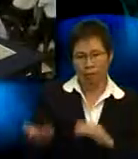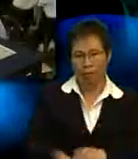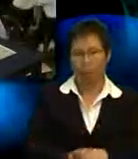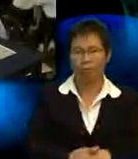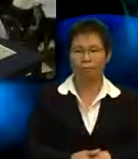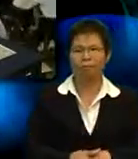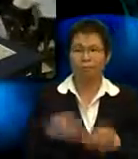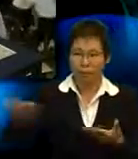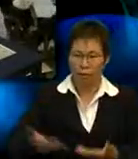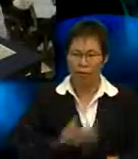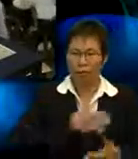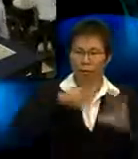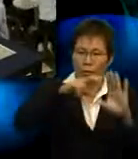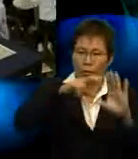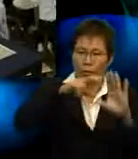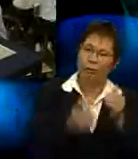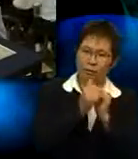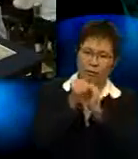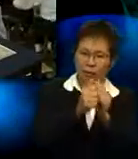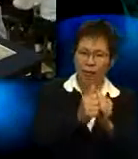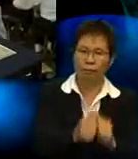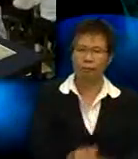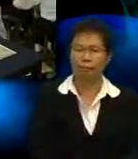Sila bawa kerusi kamu sekali.